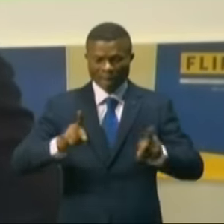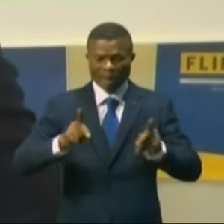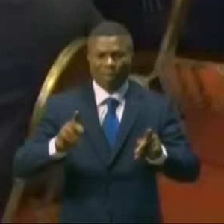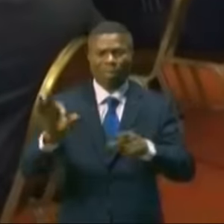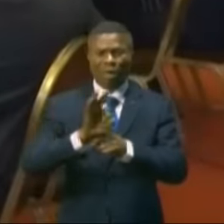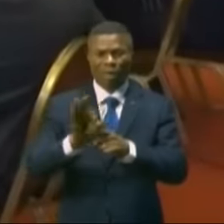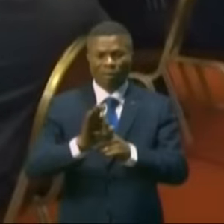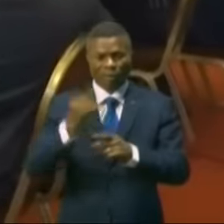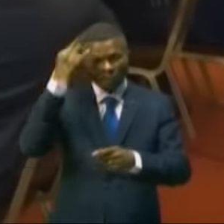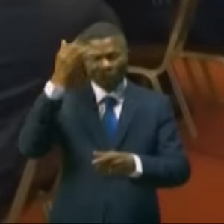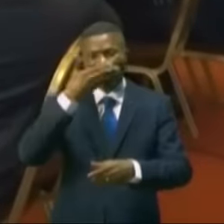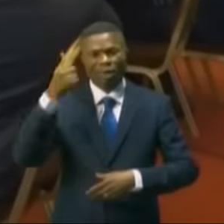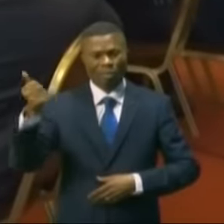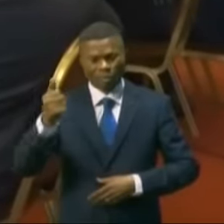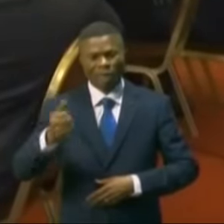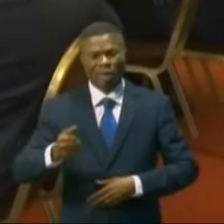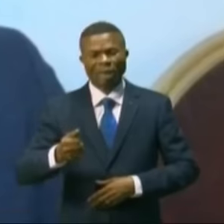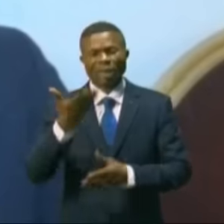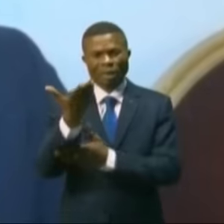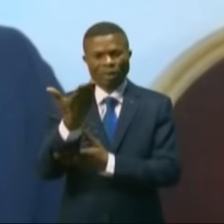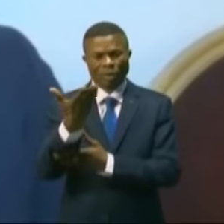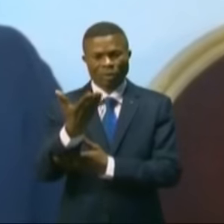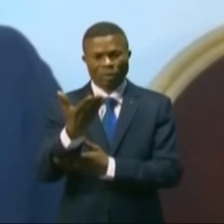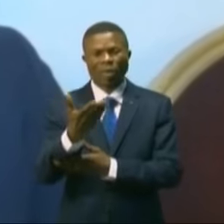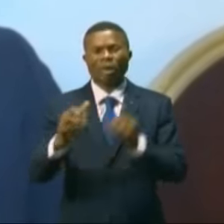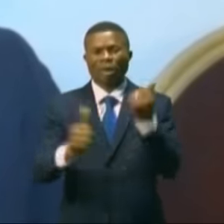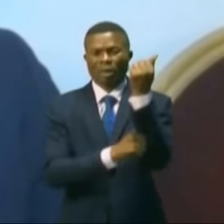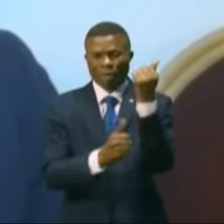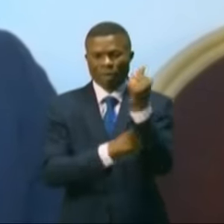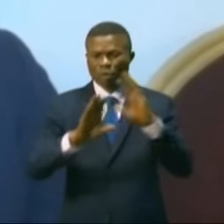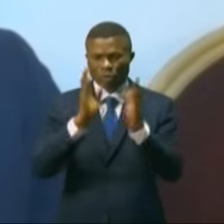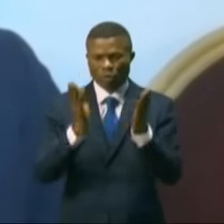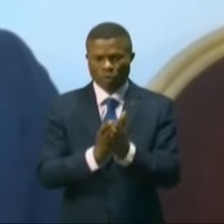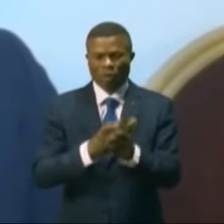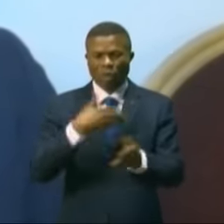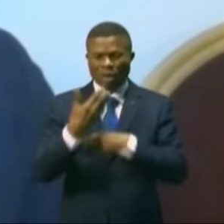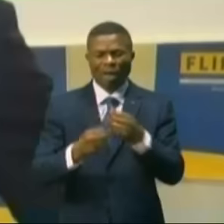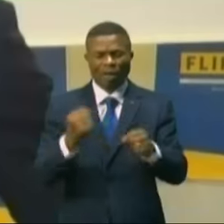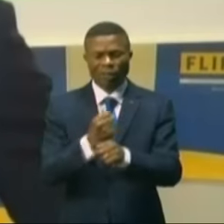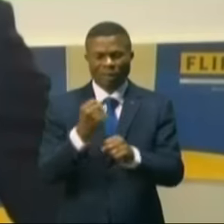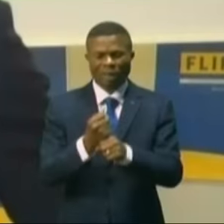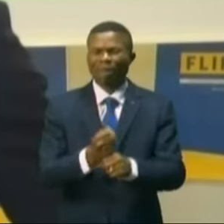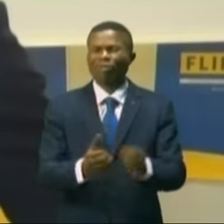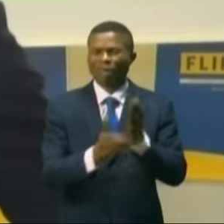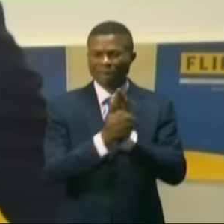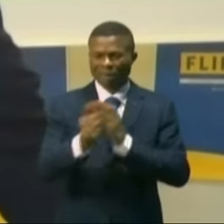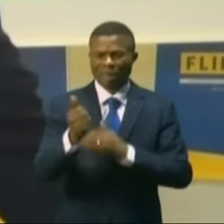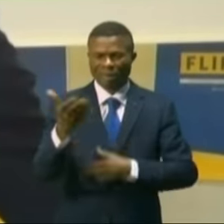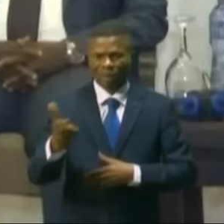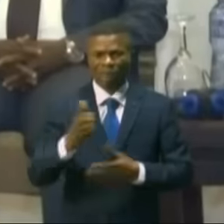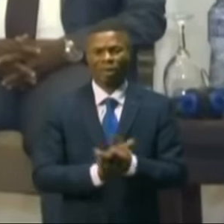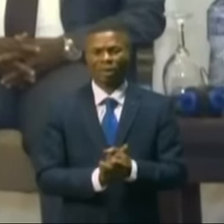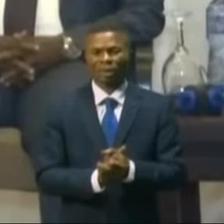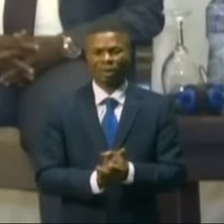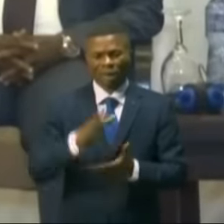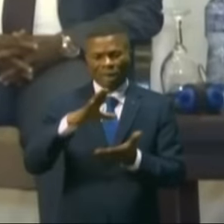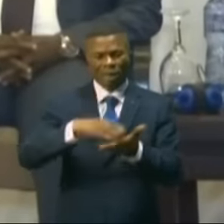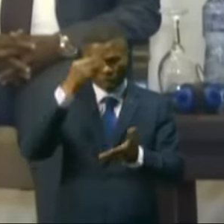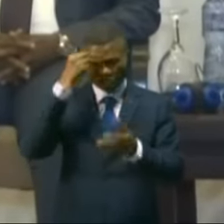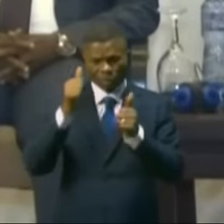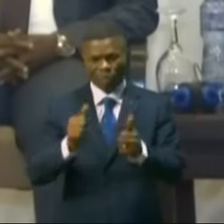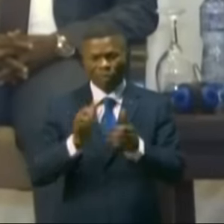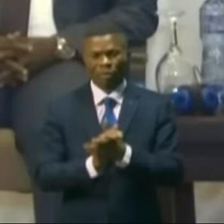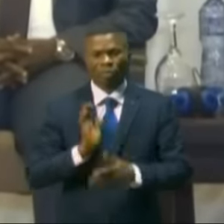saluer cette initiative et inviter les participants à fournir un travail de qualité. Étant donné que